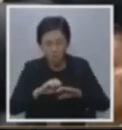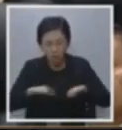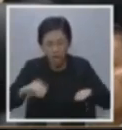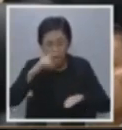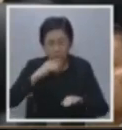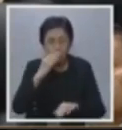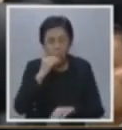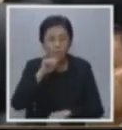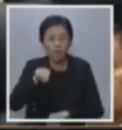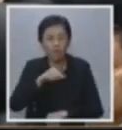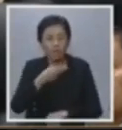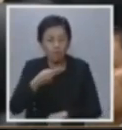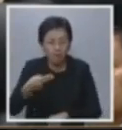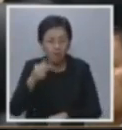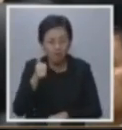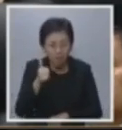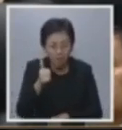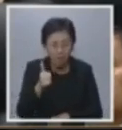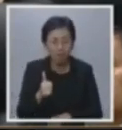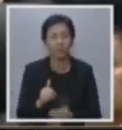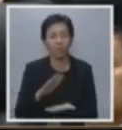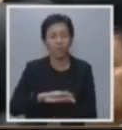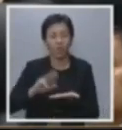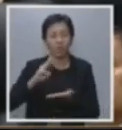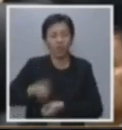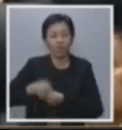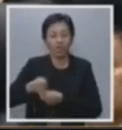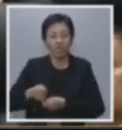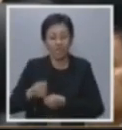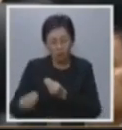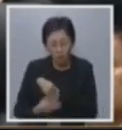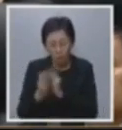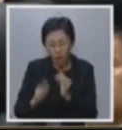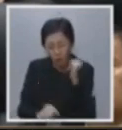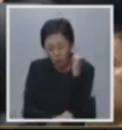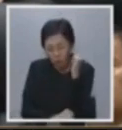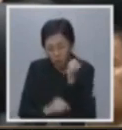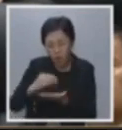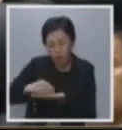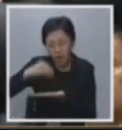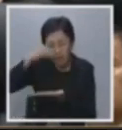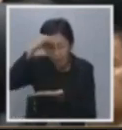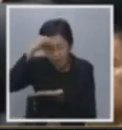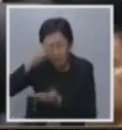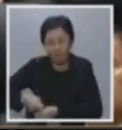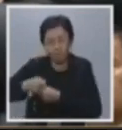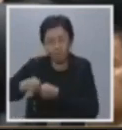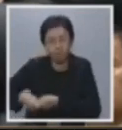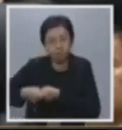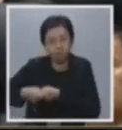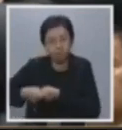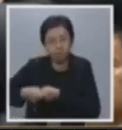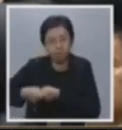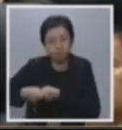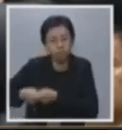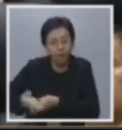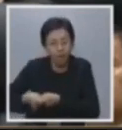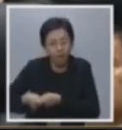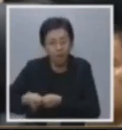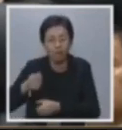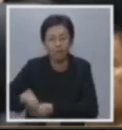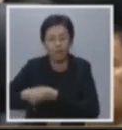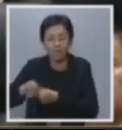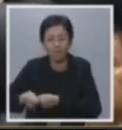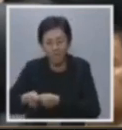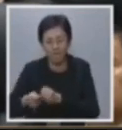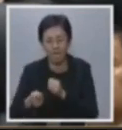าษาอังกฤษได้เพิ่มงบประมาณให้กับวิทยาลัยเกษตรเพื่อเพิ่มโอกาสคนยากคนจนที่จะเรียนการทำการเกษตรโด